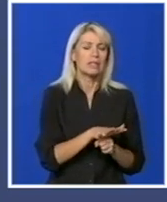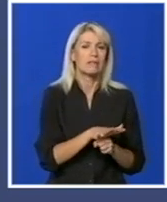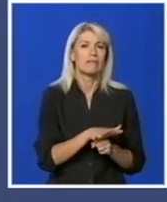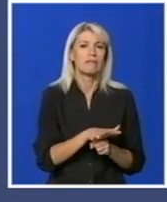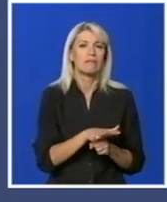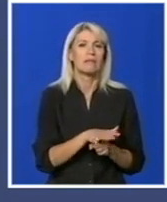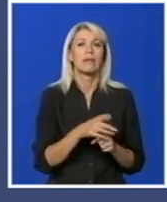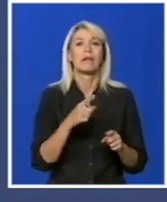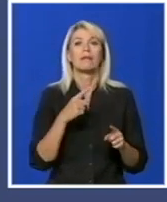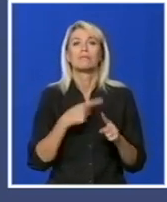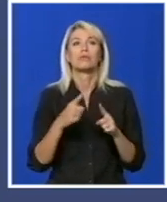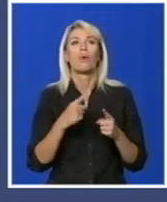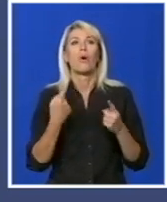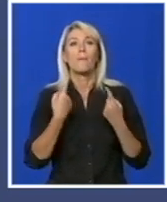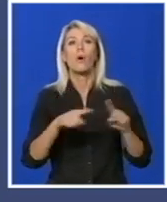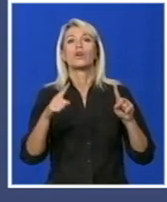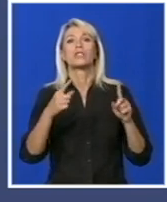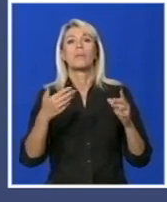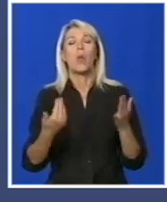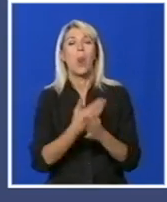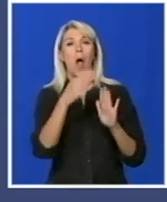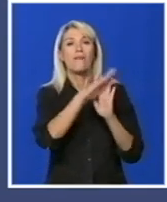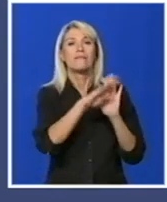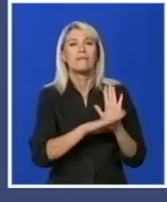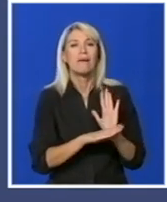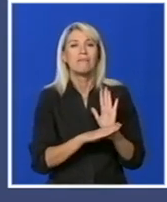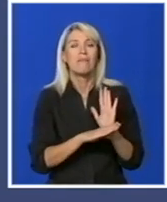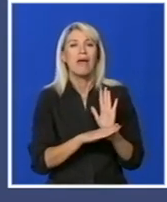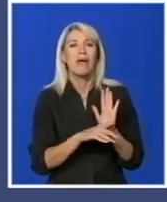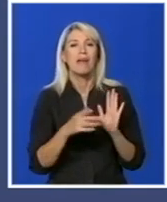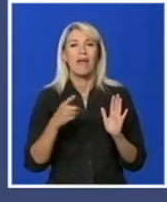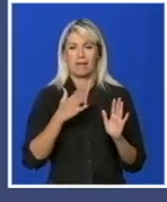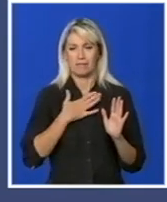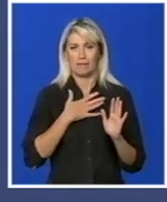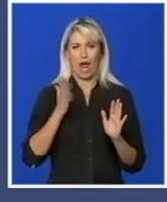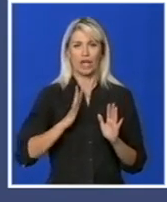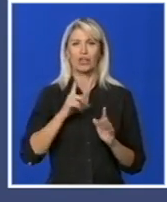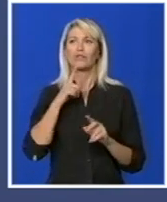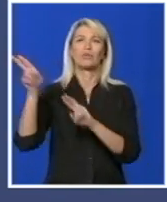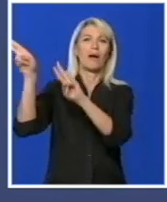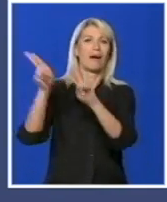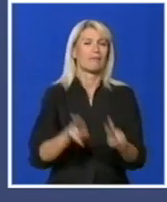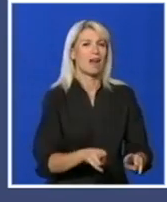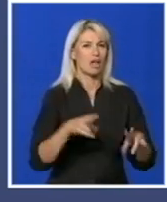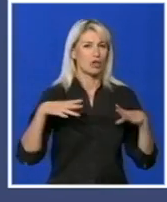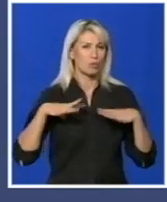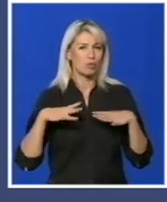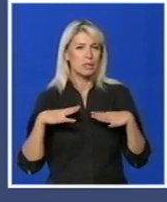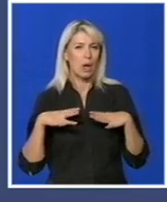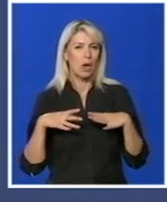da bi uvodili neke restriktivne mere i prema građanima Srbije koji se nalaze van teritorije Republike